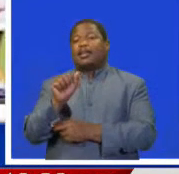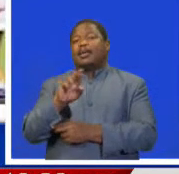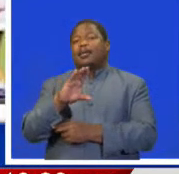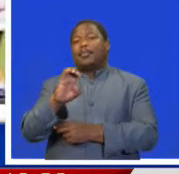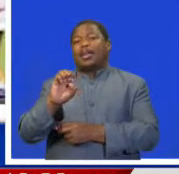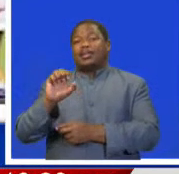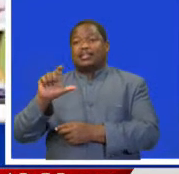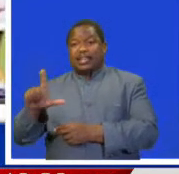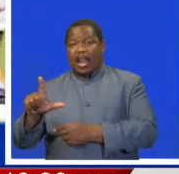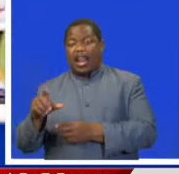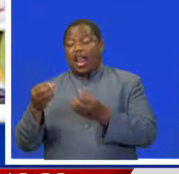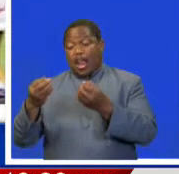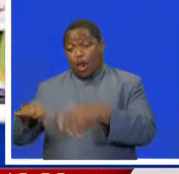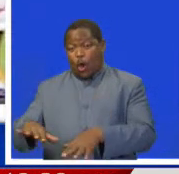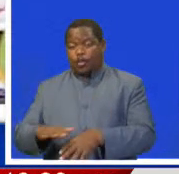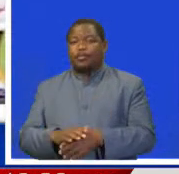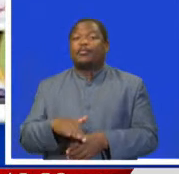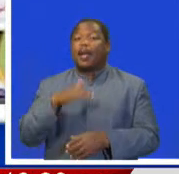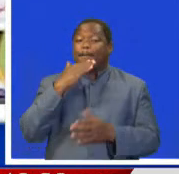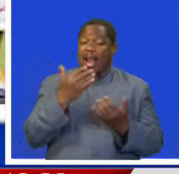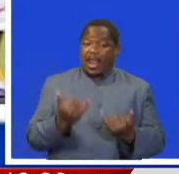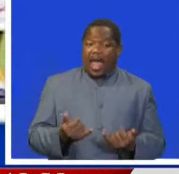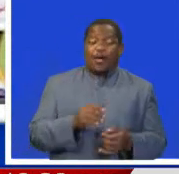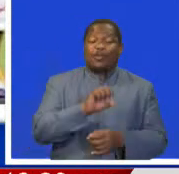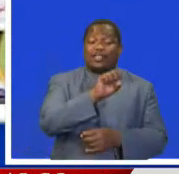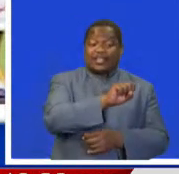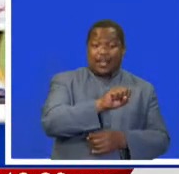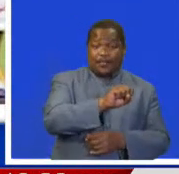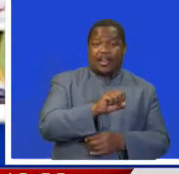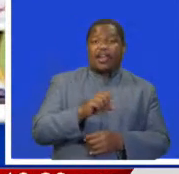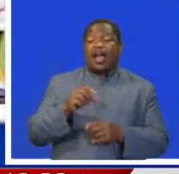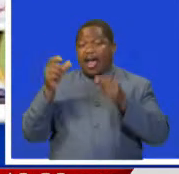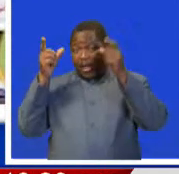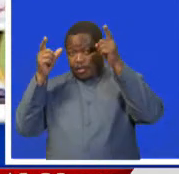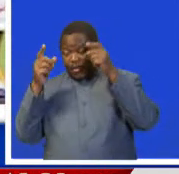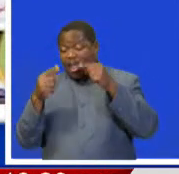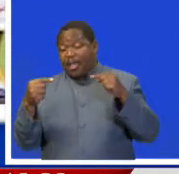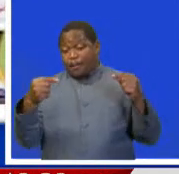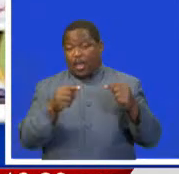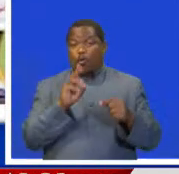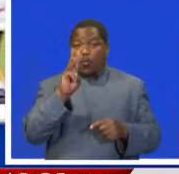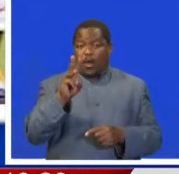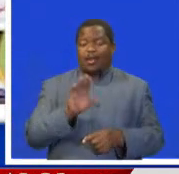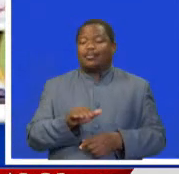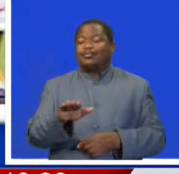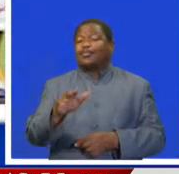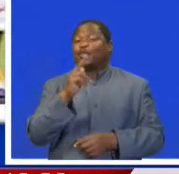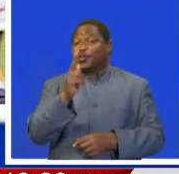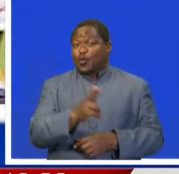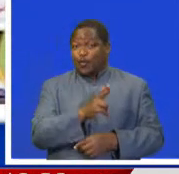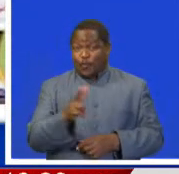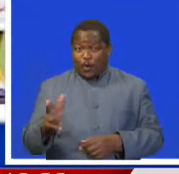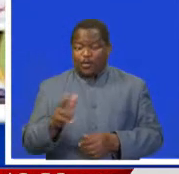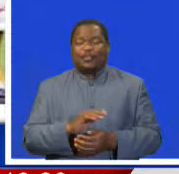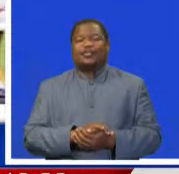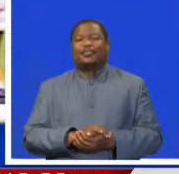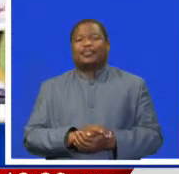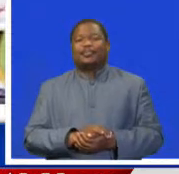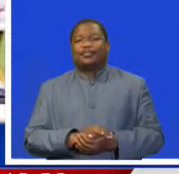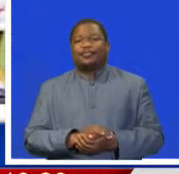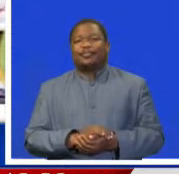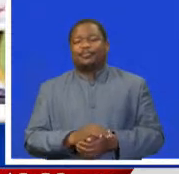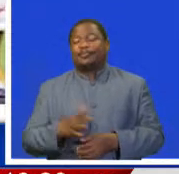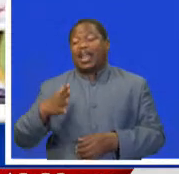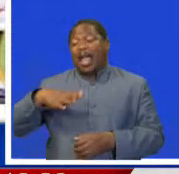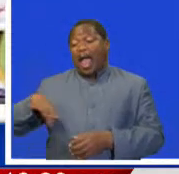kuma semifinals alenzebe kulomdlalo otawudlalwa ngelisonto lesiyakulo kanti lomunye umdlalo otawuba khona iShakhtar